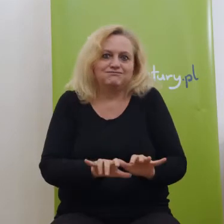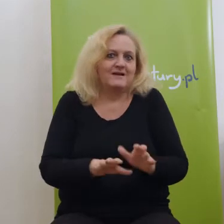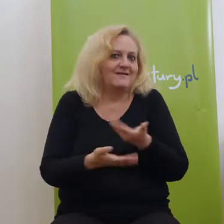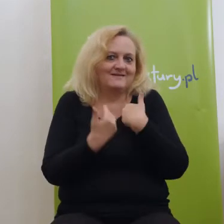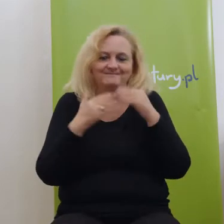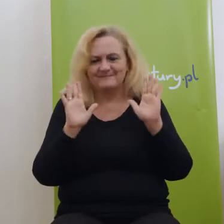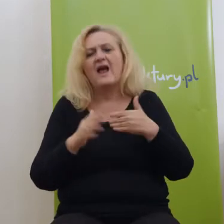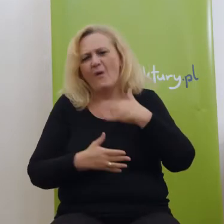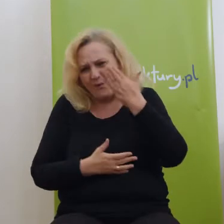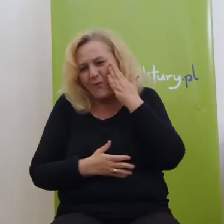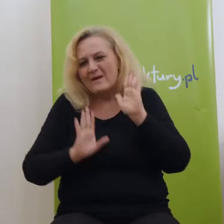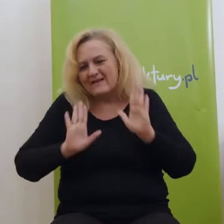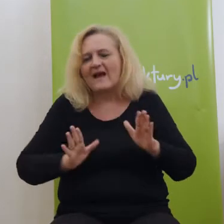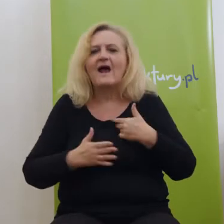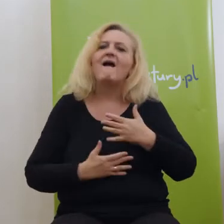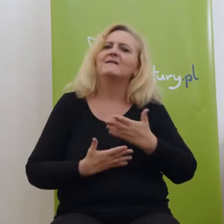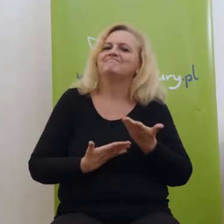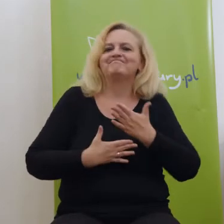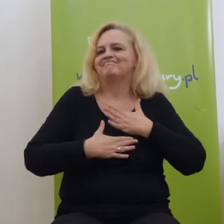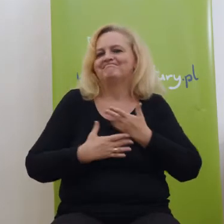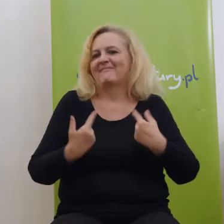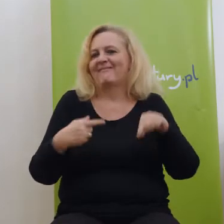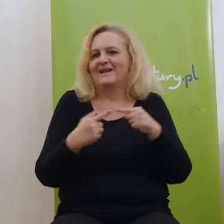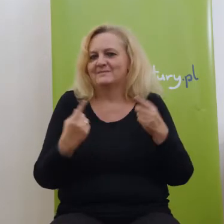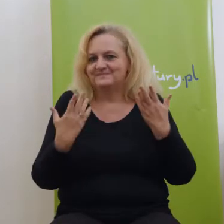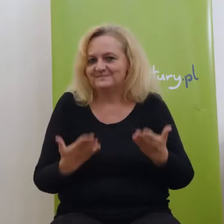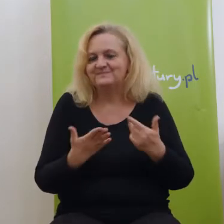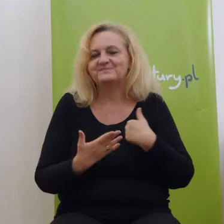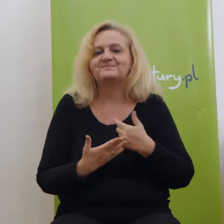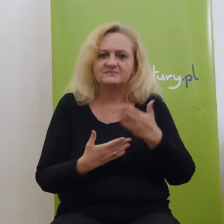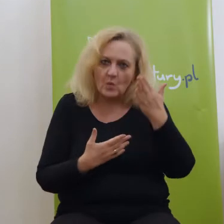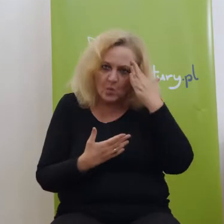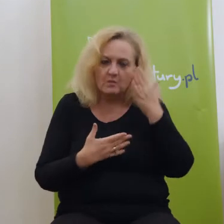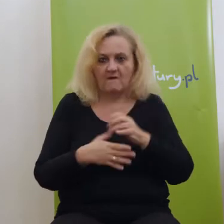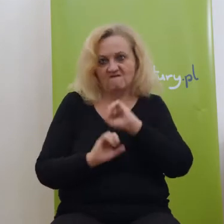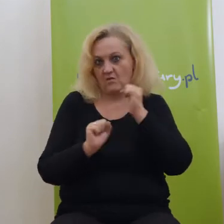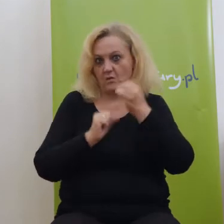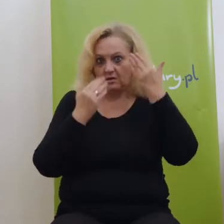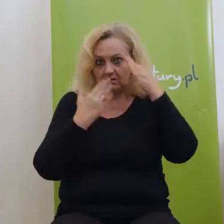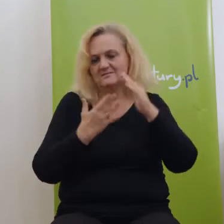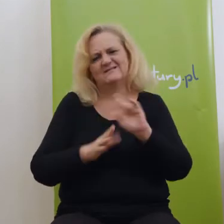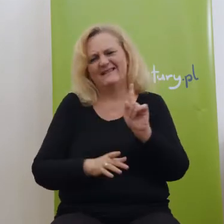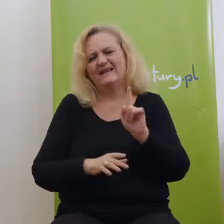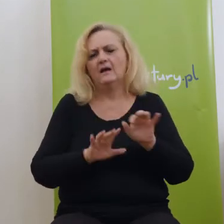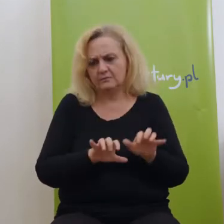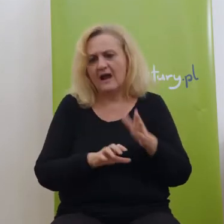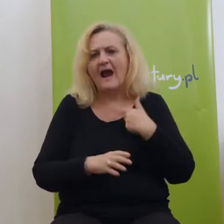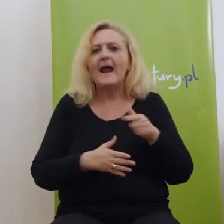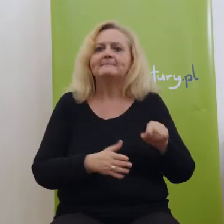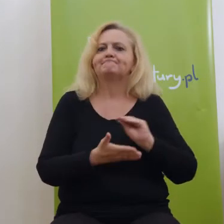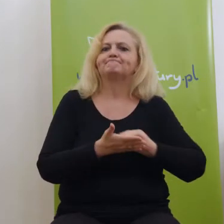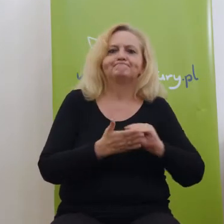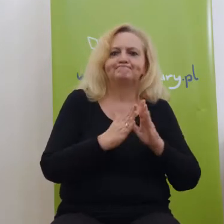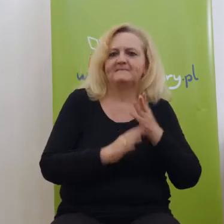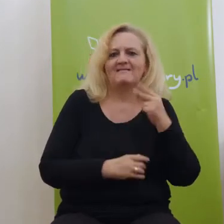To znaczy potrafię, trafiam palcami w odpowiednie klawisze, to nie tak, że w ogóle nie wiem, gdzie się włącza,